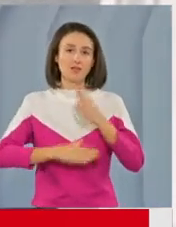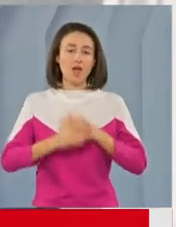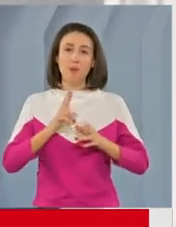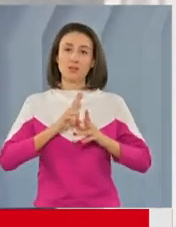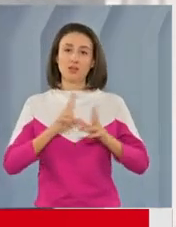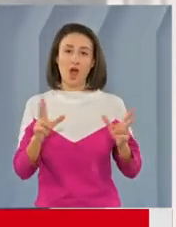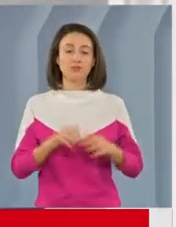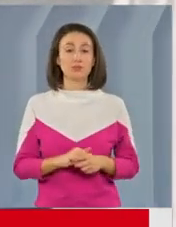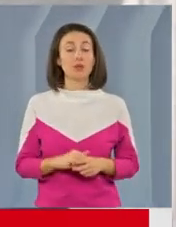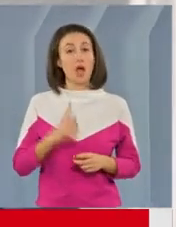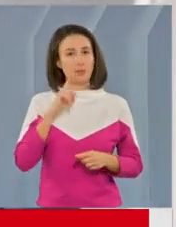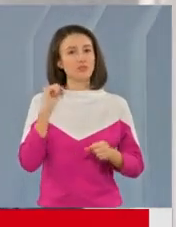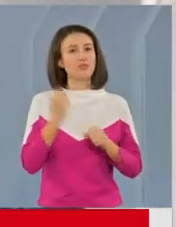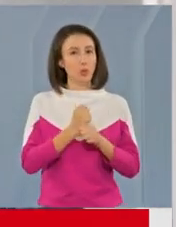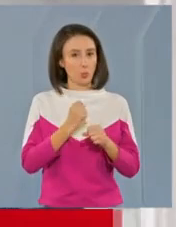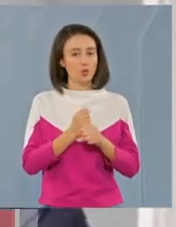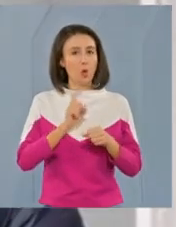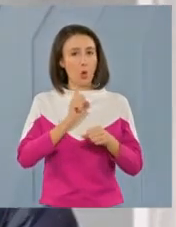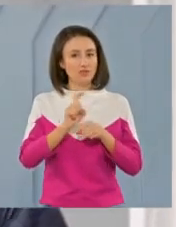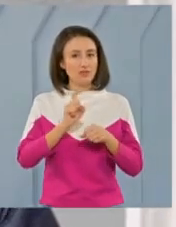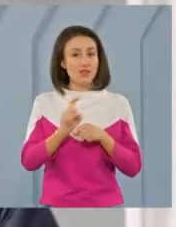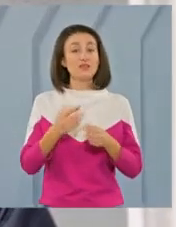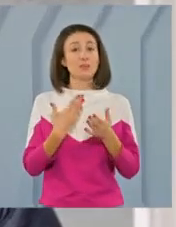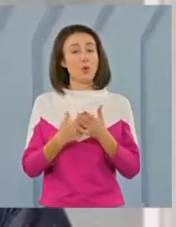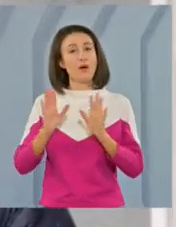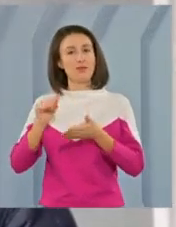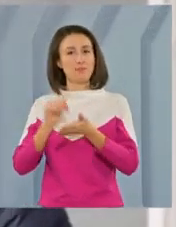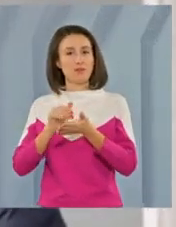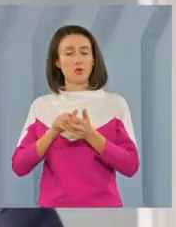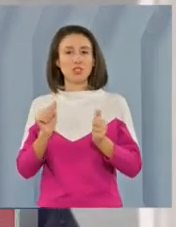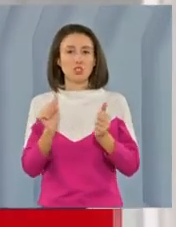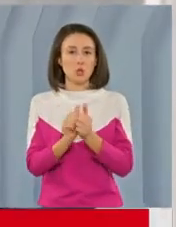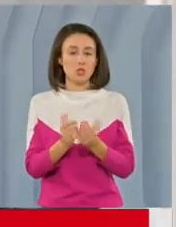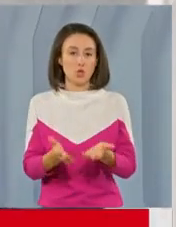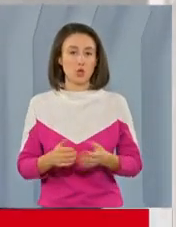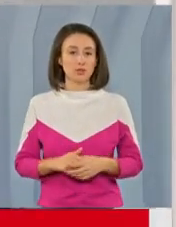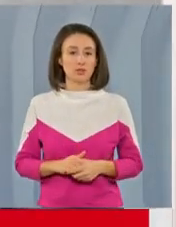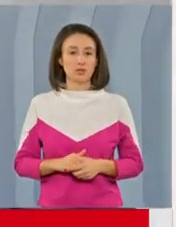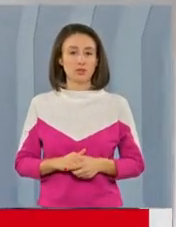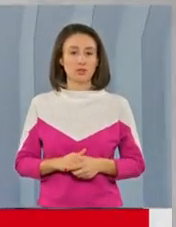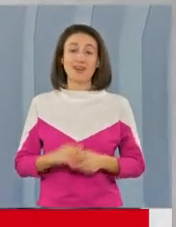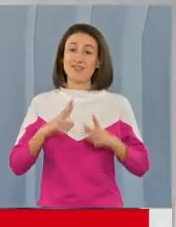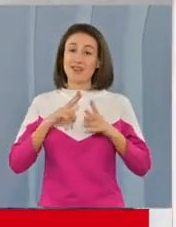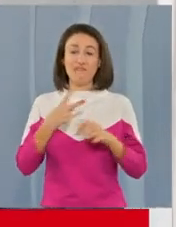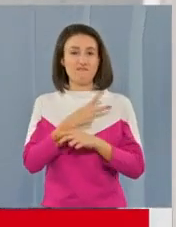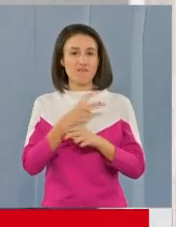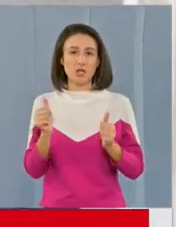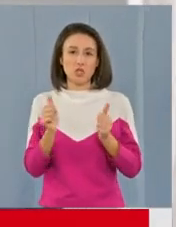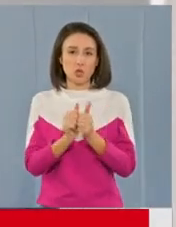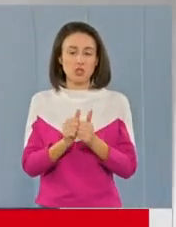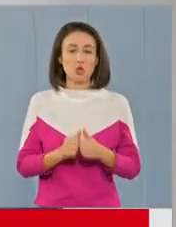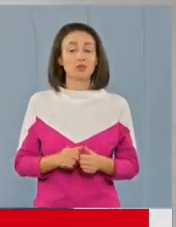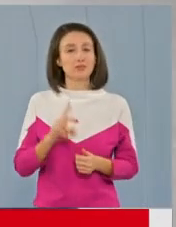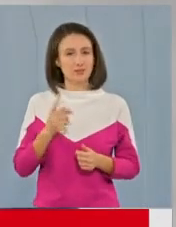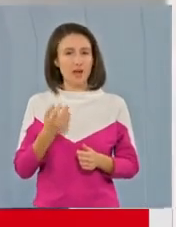grav. Și am făcut, bineînțeles, contestație pentru că aveam nevoie de însoțitor. Deci grav e fără însoțitor? E fără însoțitor.